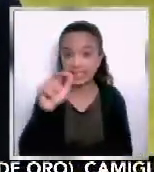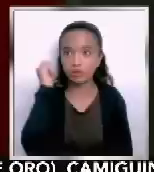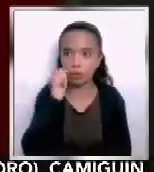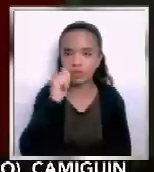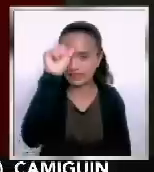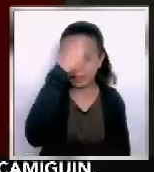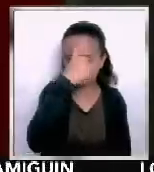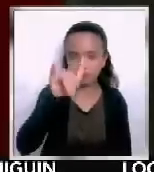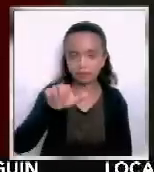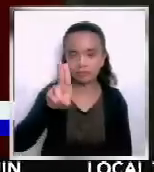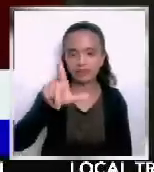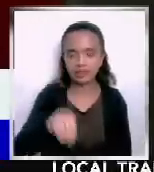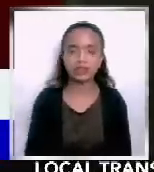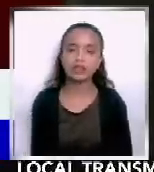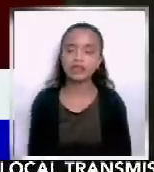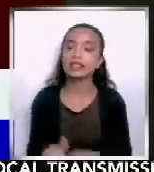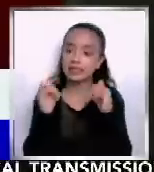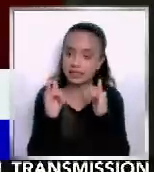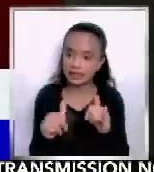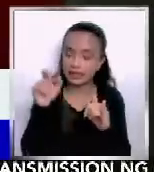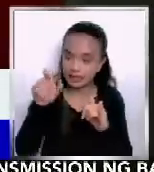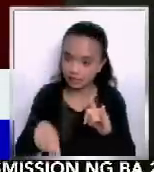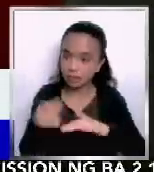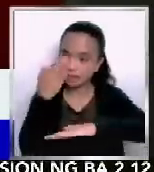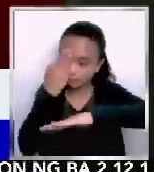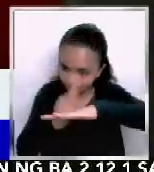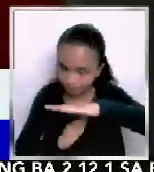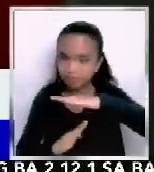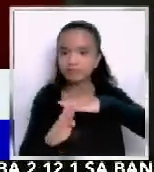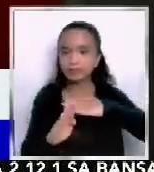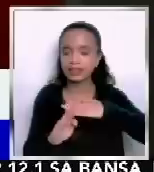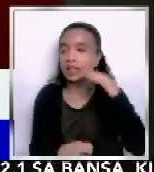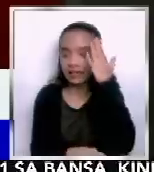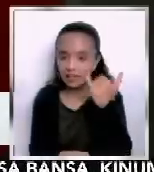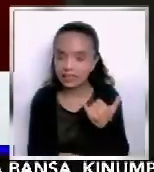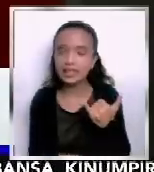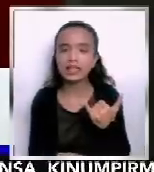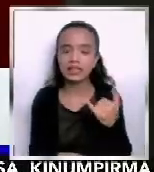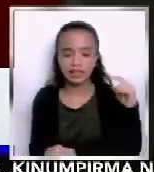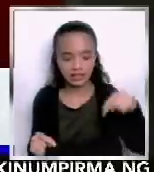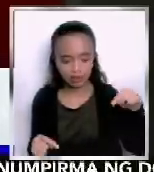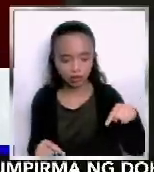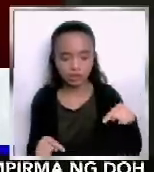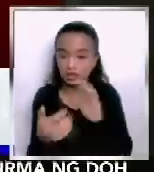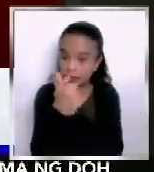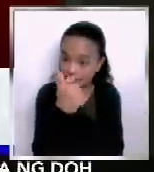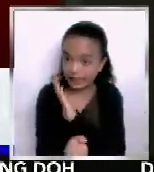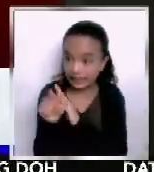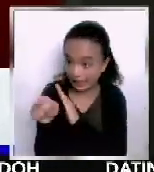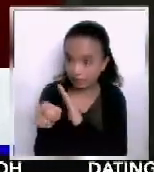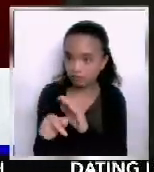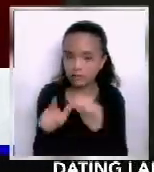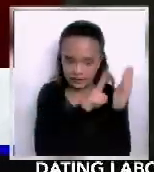Kaloy. Panatilihing nakaapak yung mga paa sa lupa kasi syempre etong yung talent na yan, bigayan ni